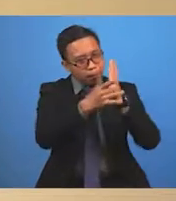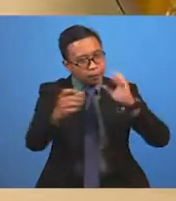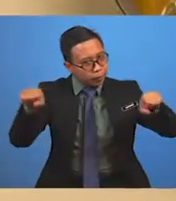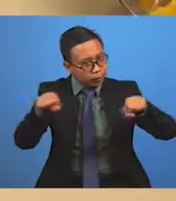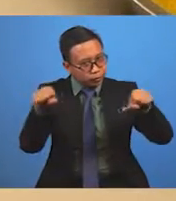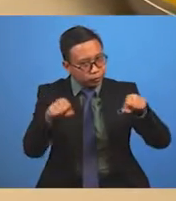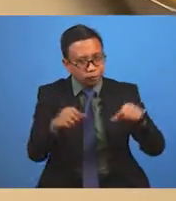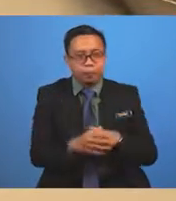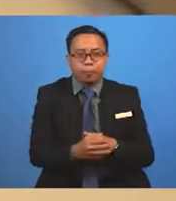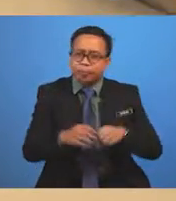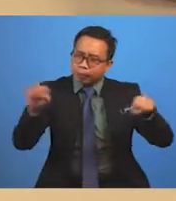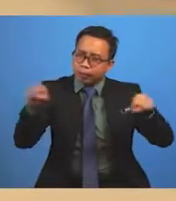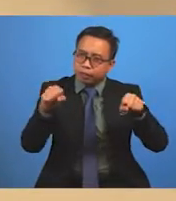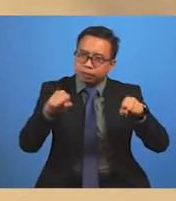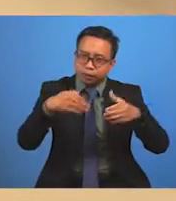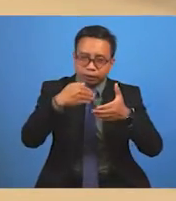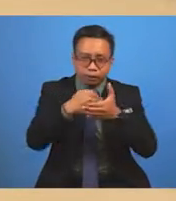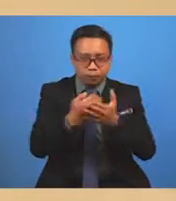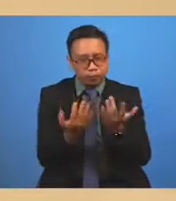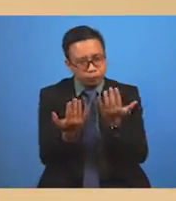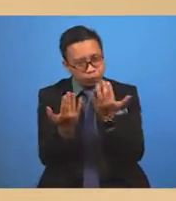Kemudian masak sampai mendidih.